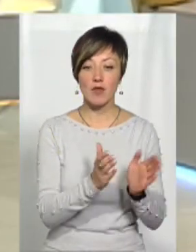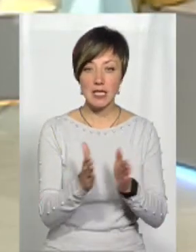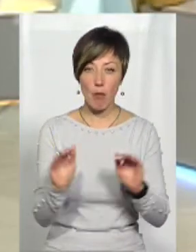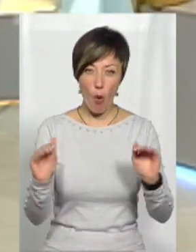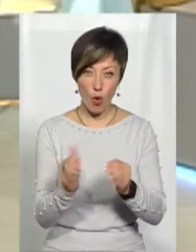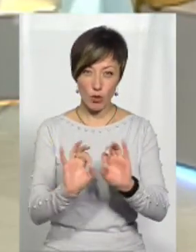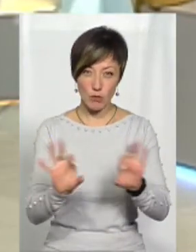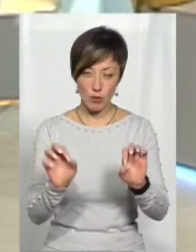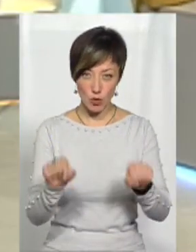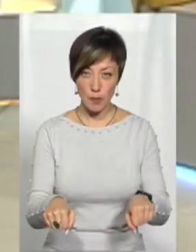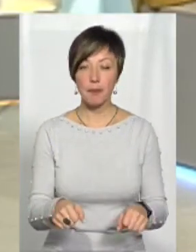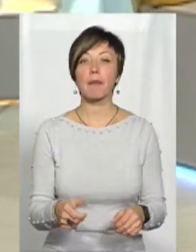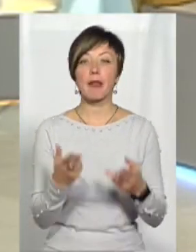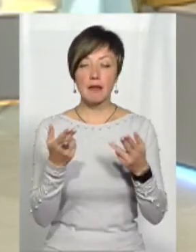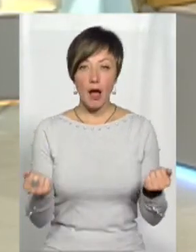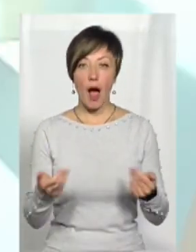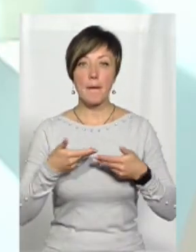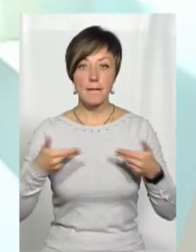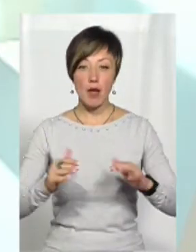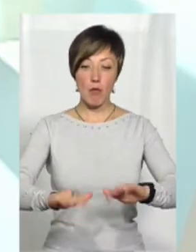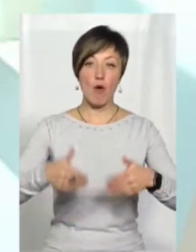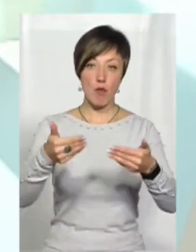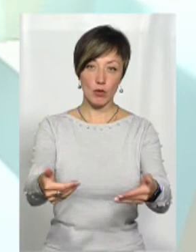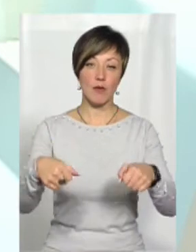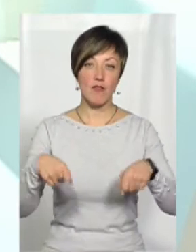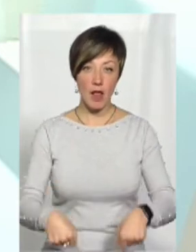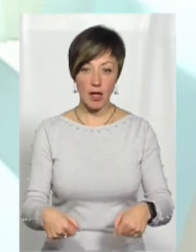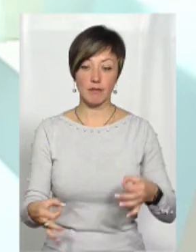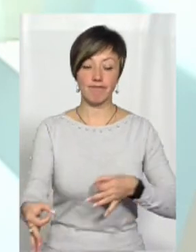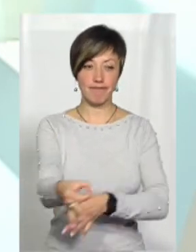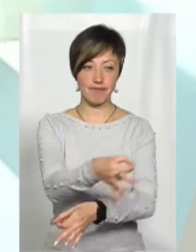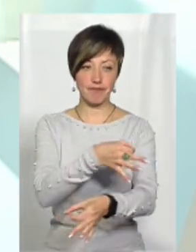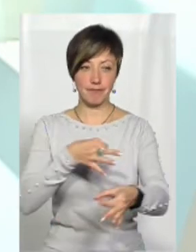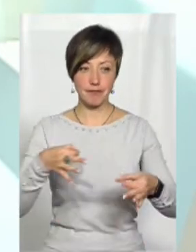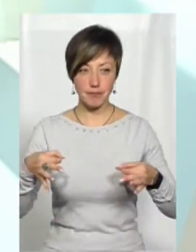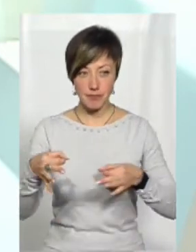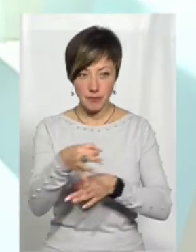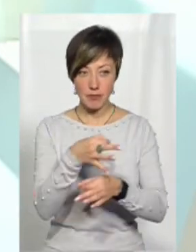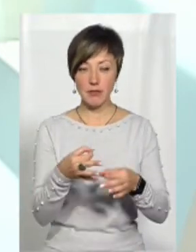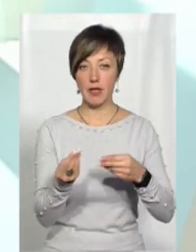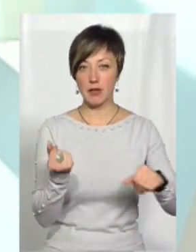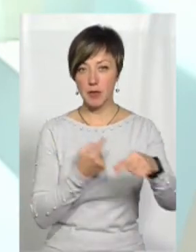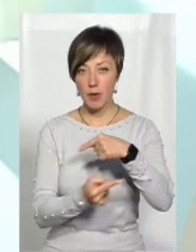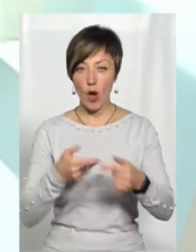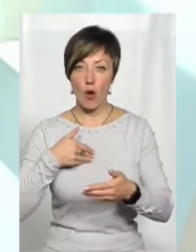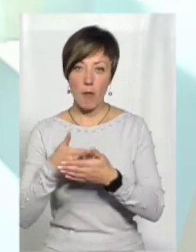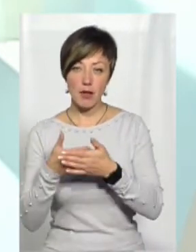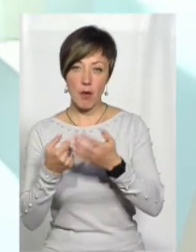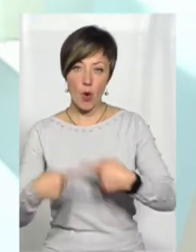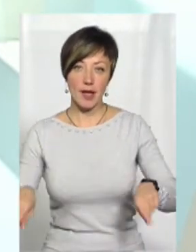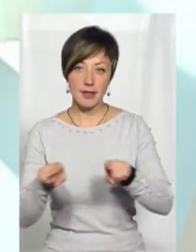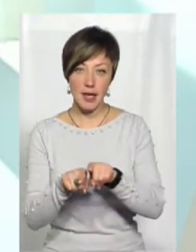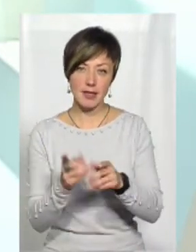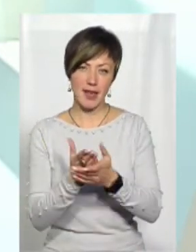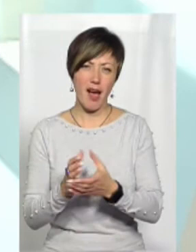можете коротко розповісти? Так. Ми пропонуємо владі сісти за стіл переговорів із підприємцями, з громадськими організаціями підприємців,